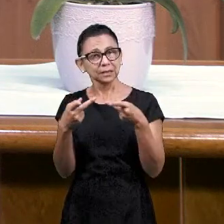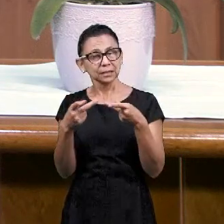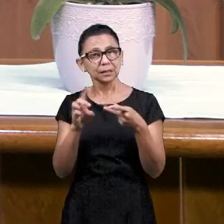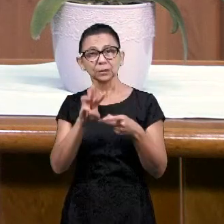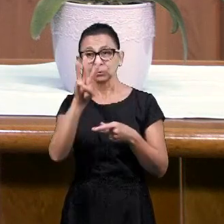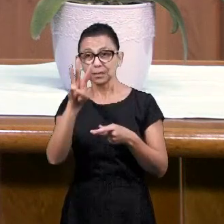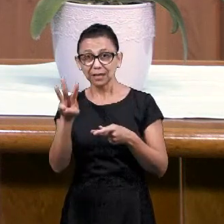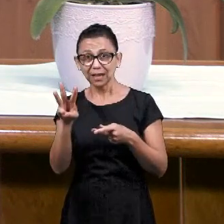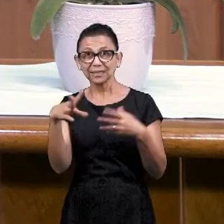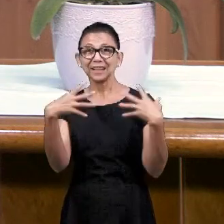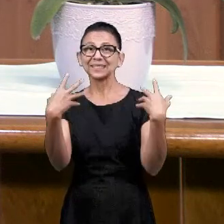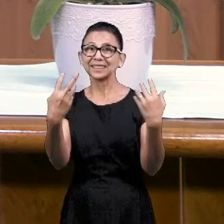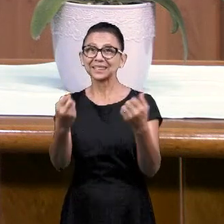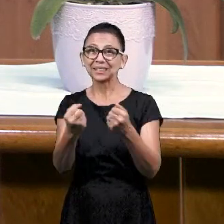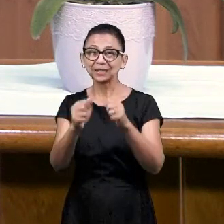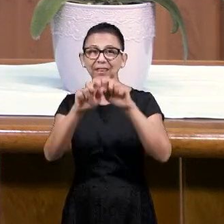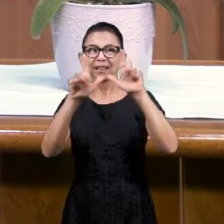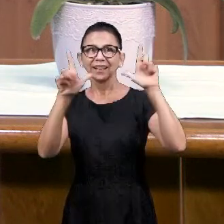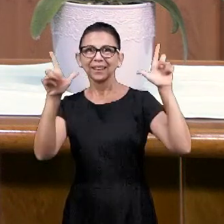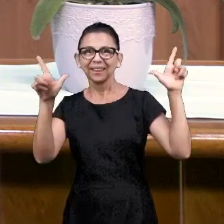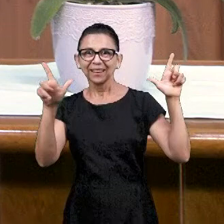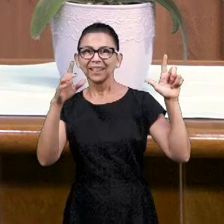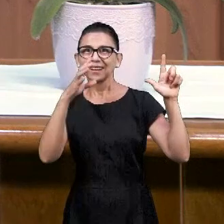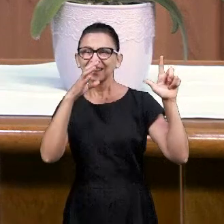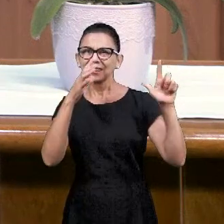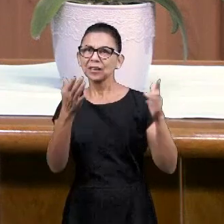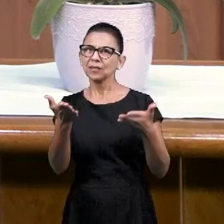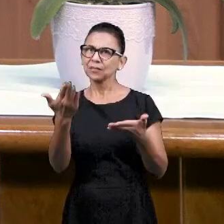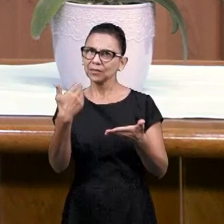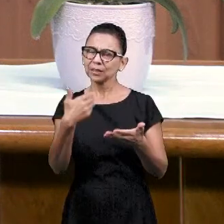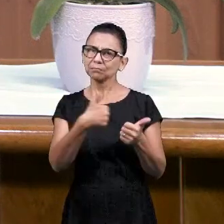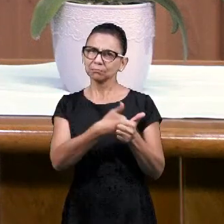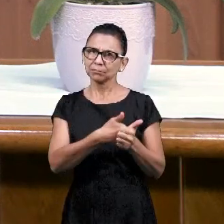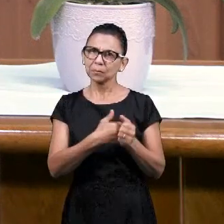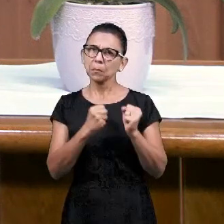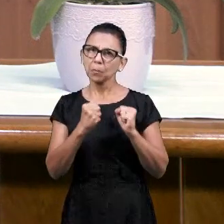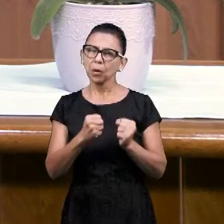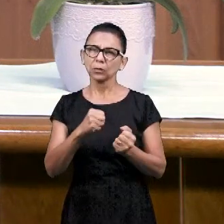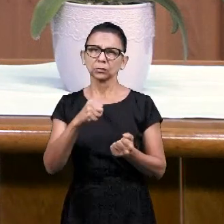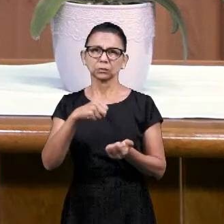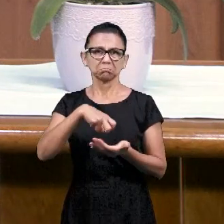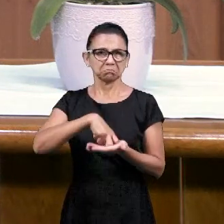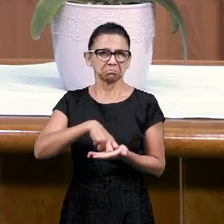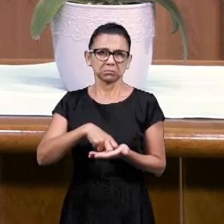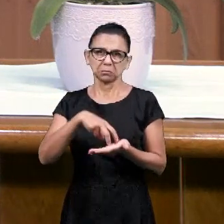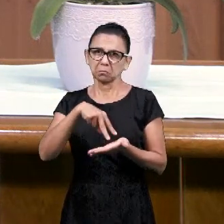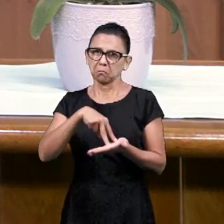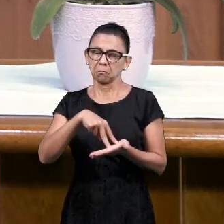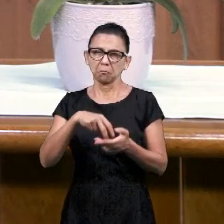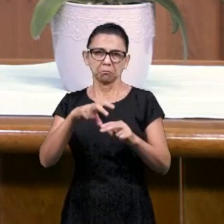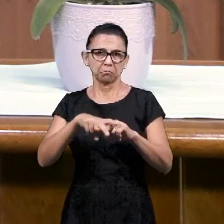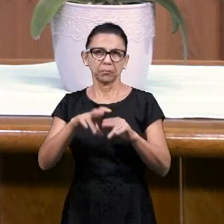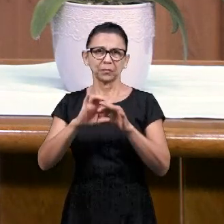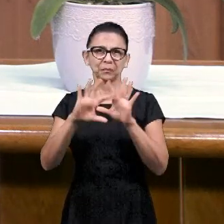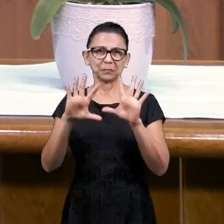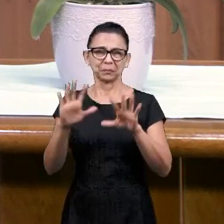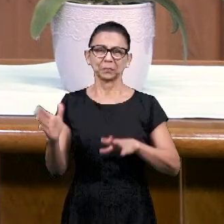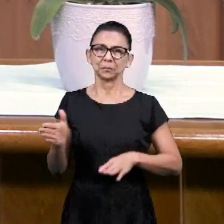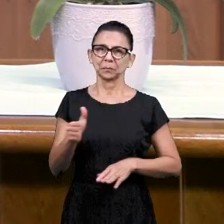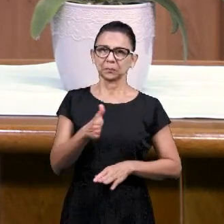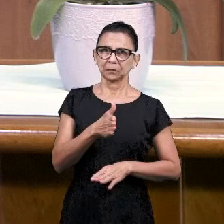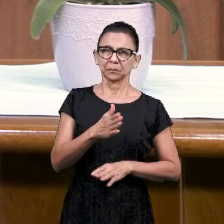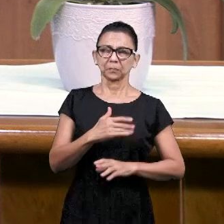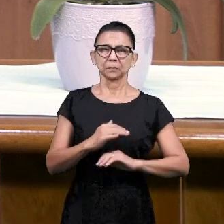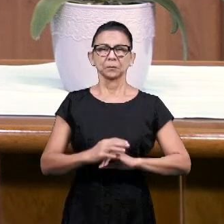Jésus. Et vous qui nous visitez, vous qui avez reçu une invitation, vous êtes arrivés maintenant. Si vous souhaitez, vous pouvez nous accompagner dans